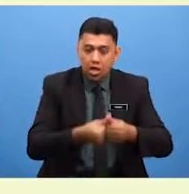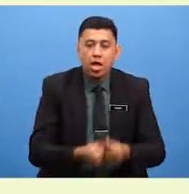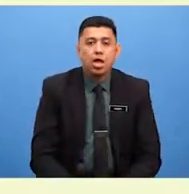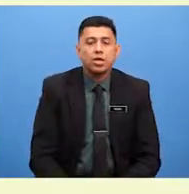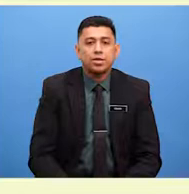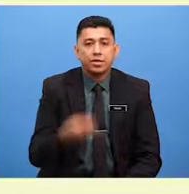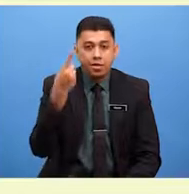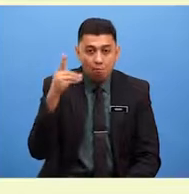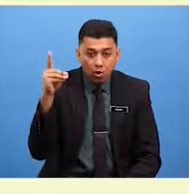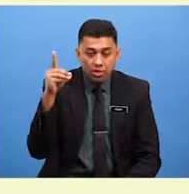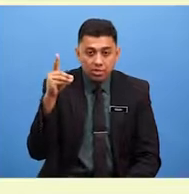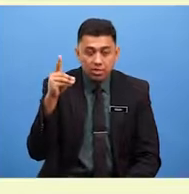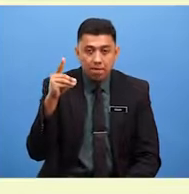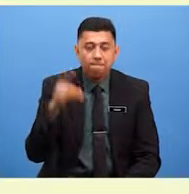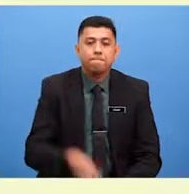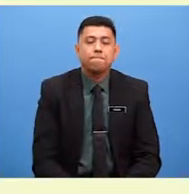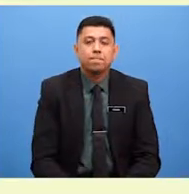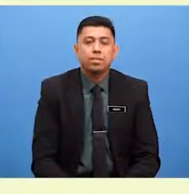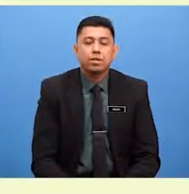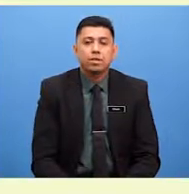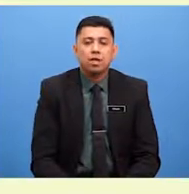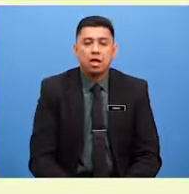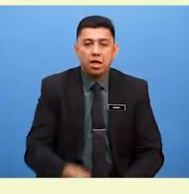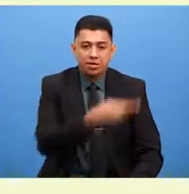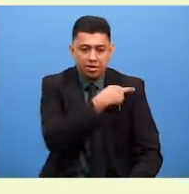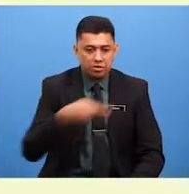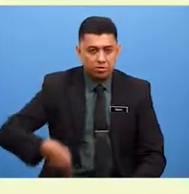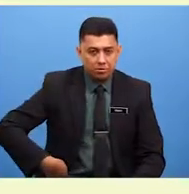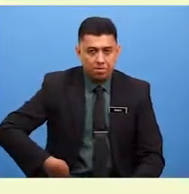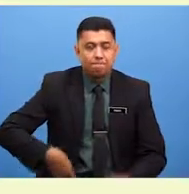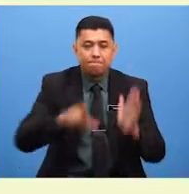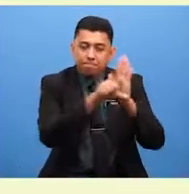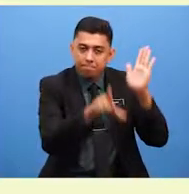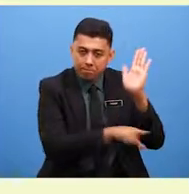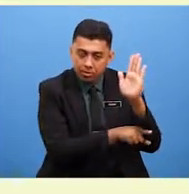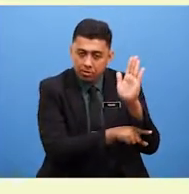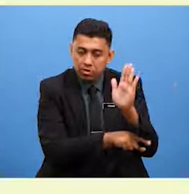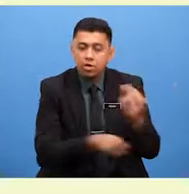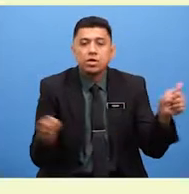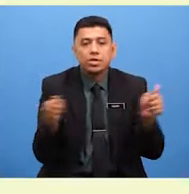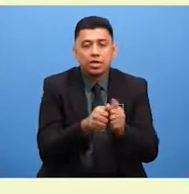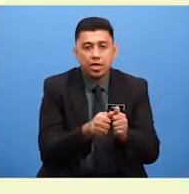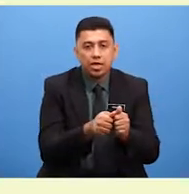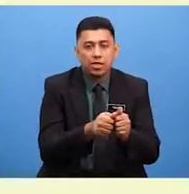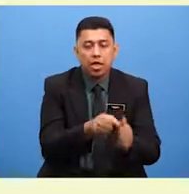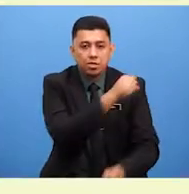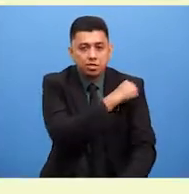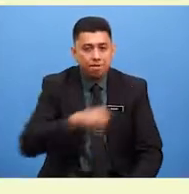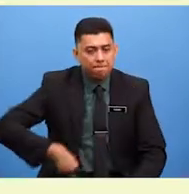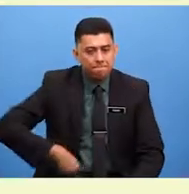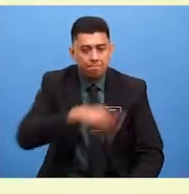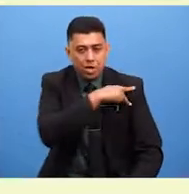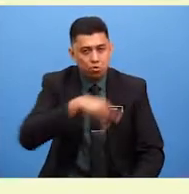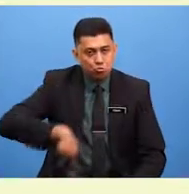berparlimen di bawah pentadbiran Raja Berperlembagaan dengan Seri Paduka Baginda